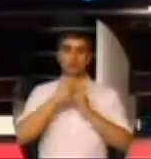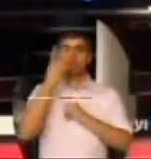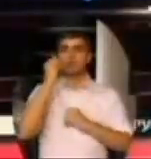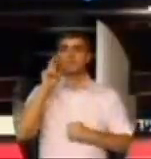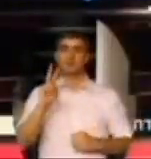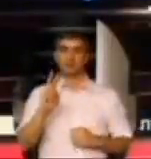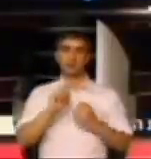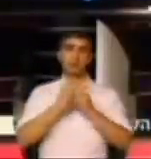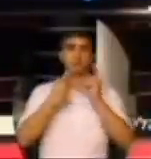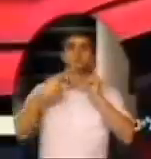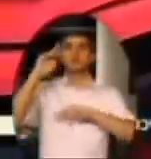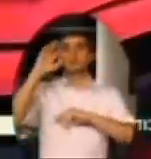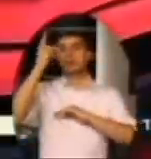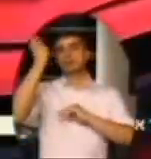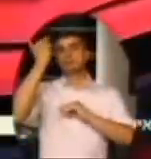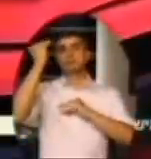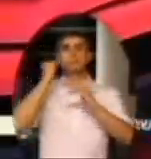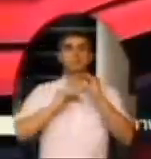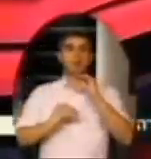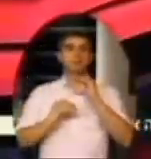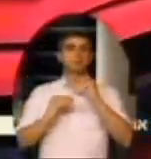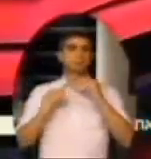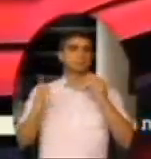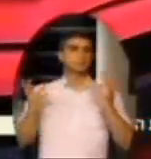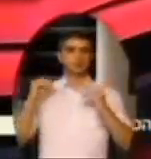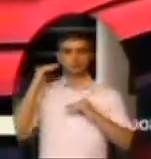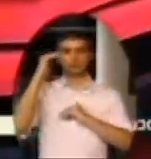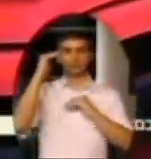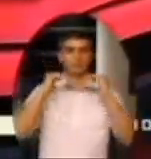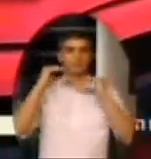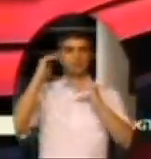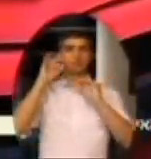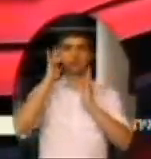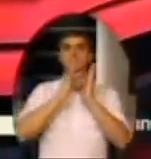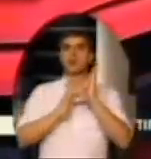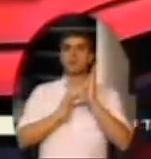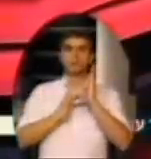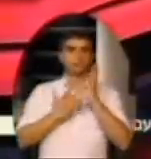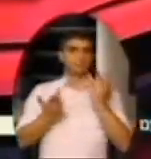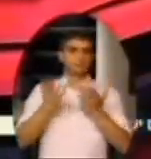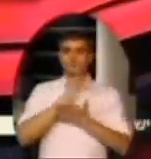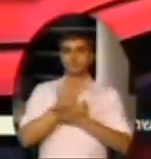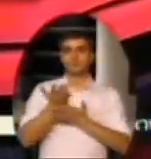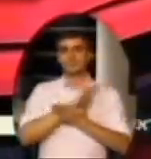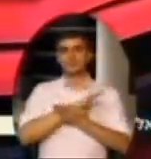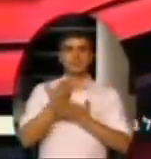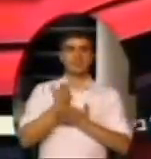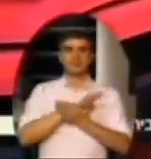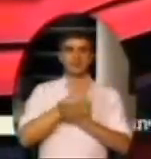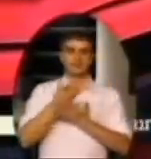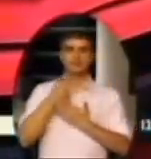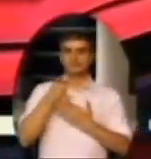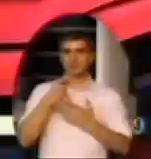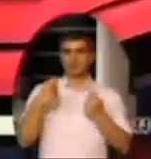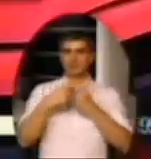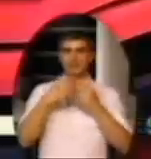42 מנדטים אולי יותר מזה אולי קצת פחות מזה יש טווח מאוד רחב של מקומות של המתנדנדים נקרא להם בסדר זה